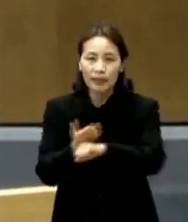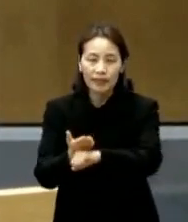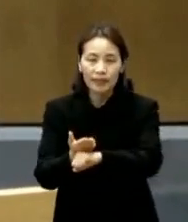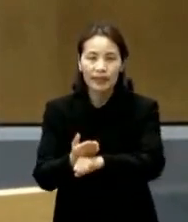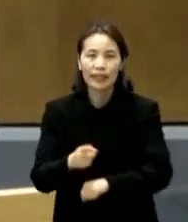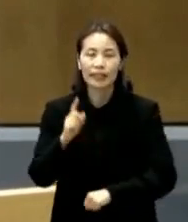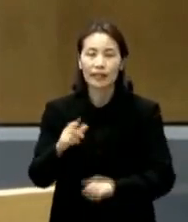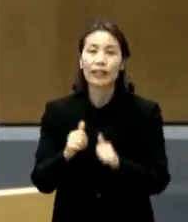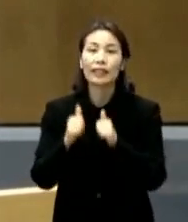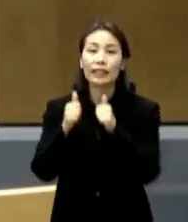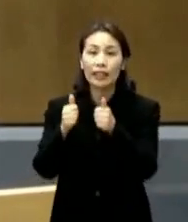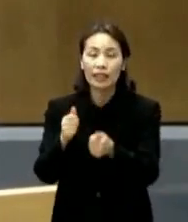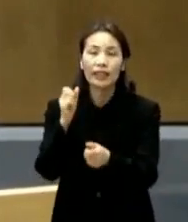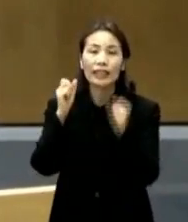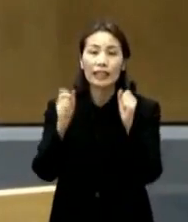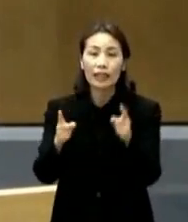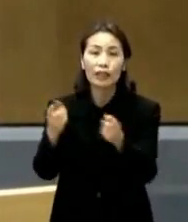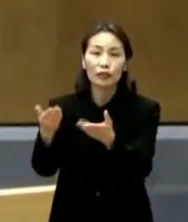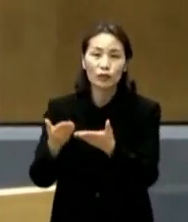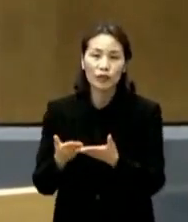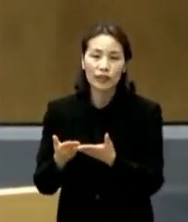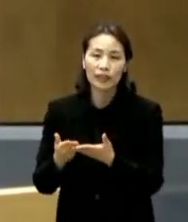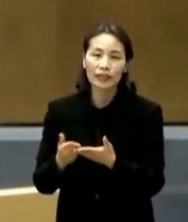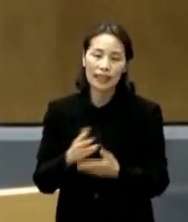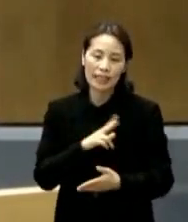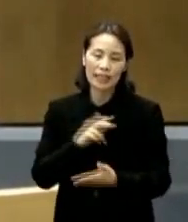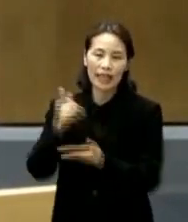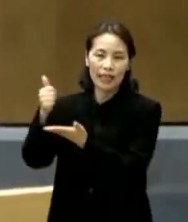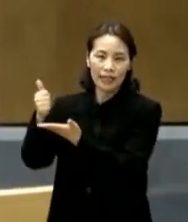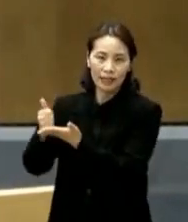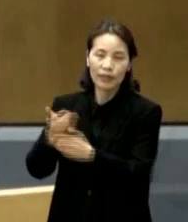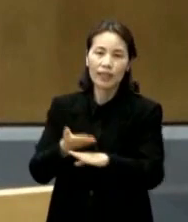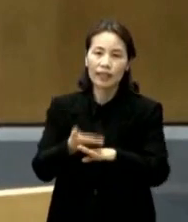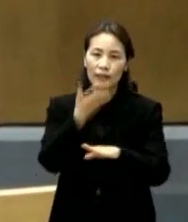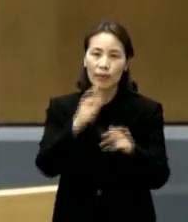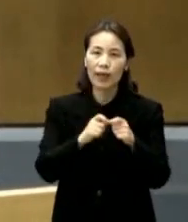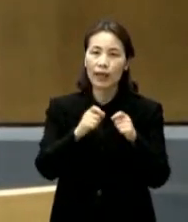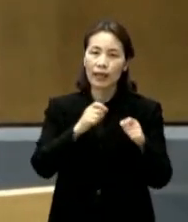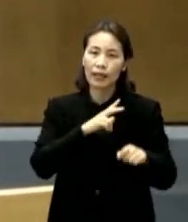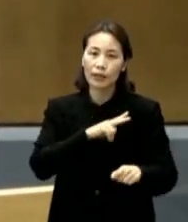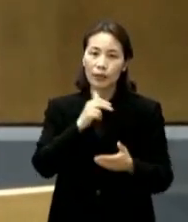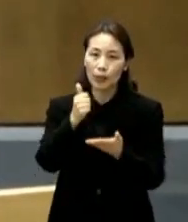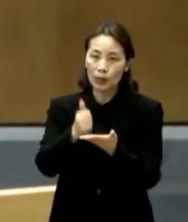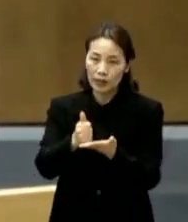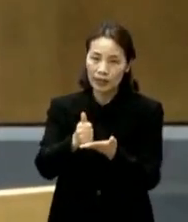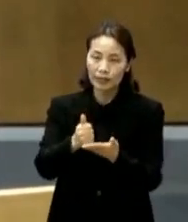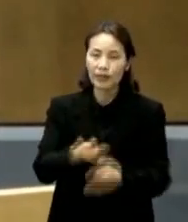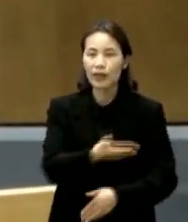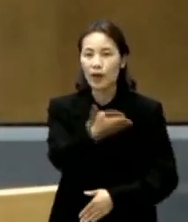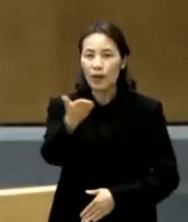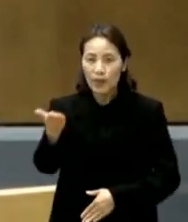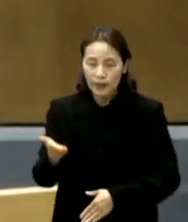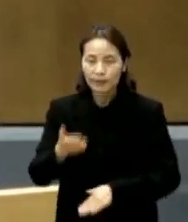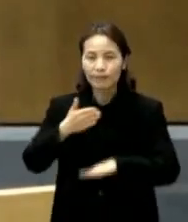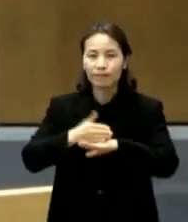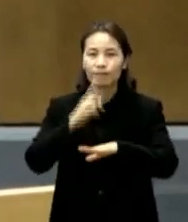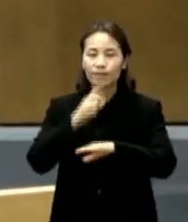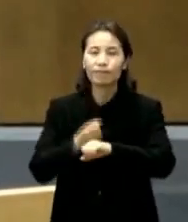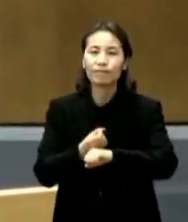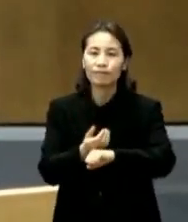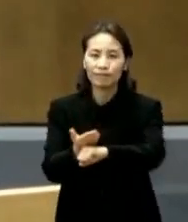자리에서 인사를 드릴 수 있는 기회를 주신 의장님 및 선배 도의원님 여러분들께도 감사드립니다.